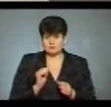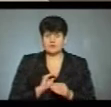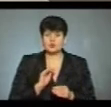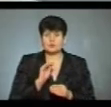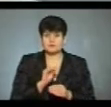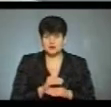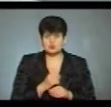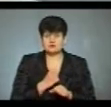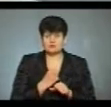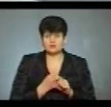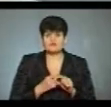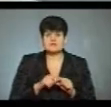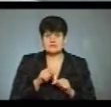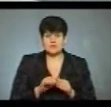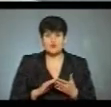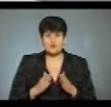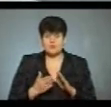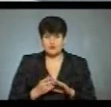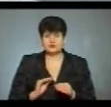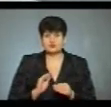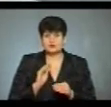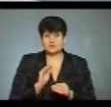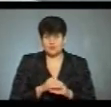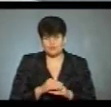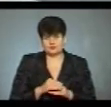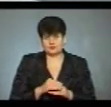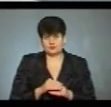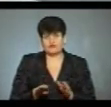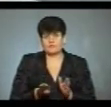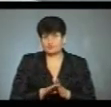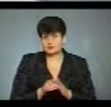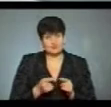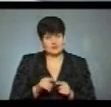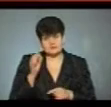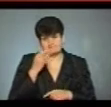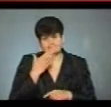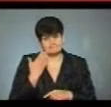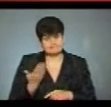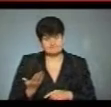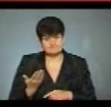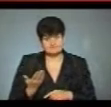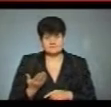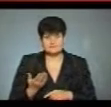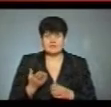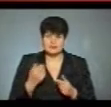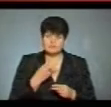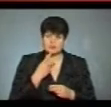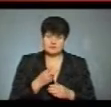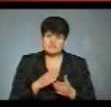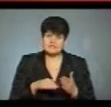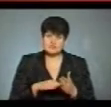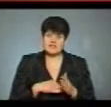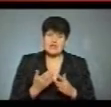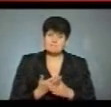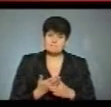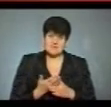за роботу в таких умовах і додаткову відпустку. Про це не згадується. Давайте подивимося, що кажуть про скасування певних пільг.